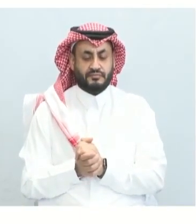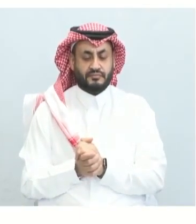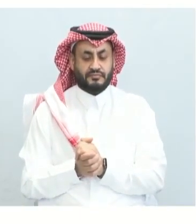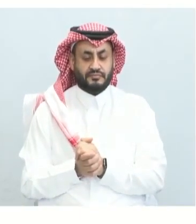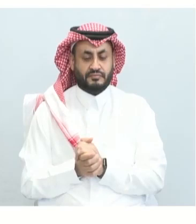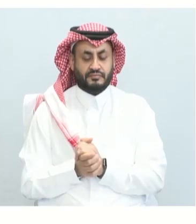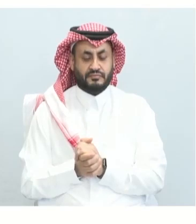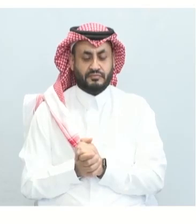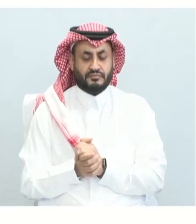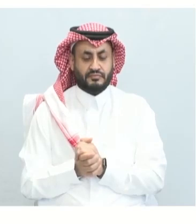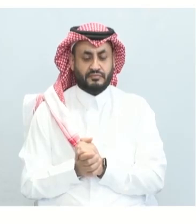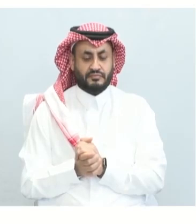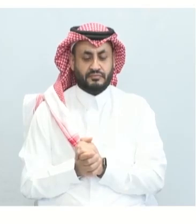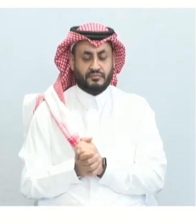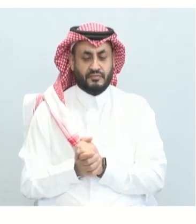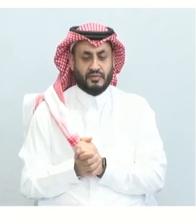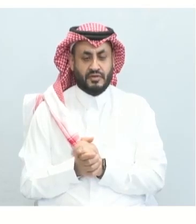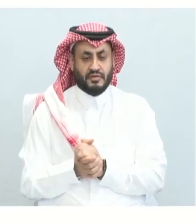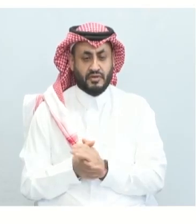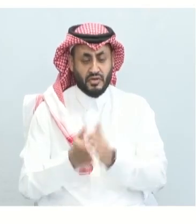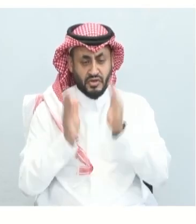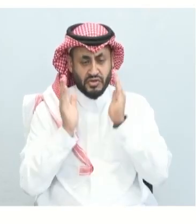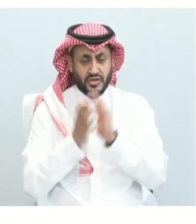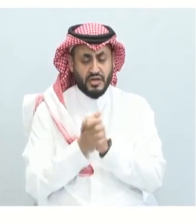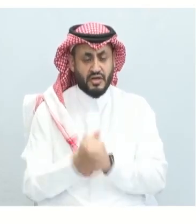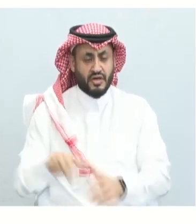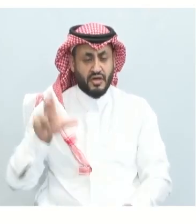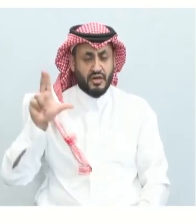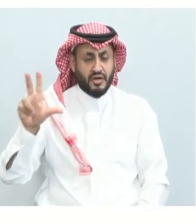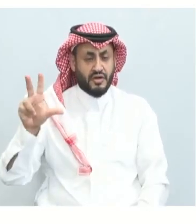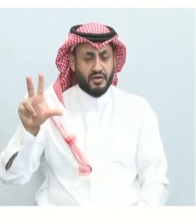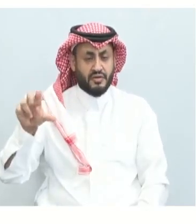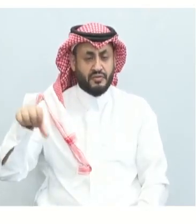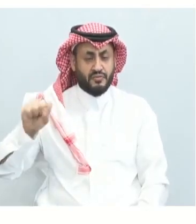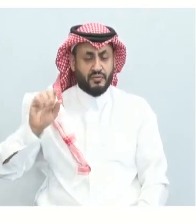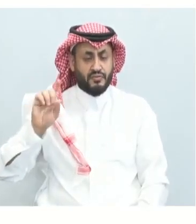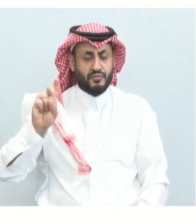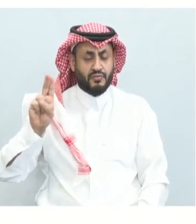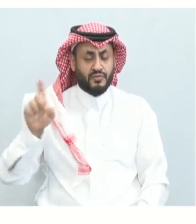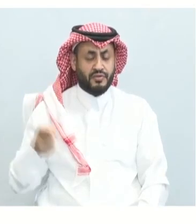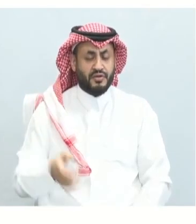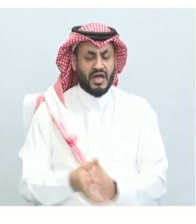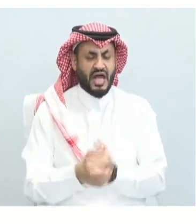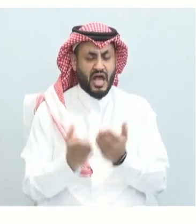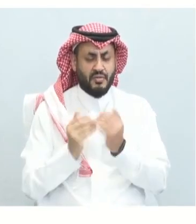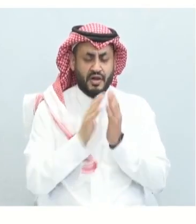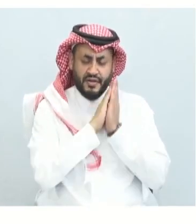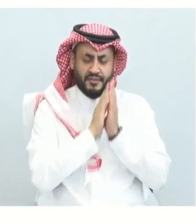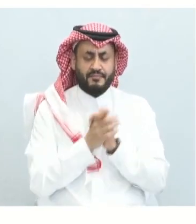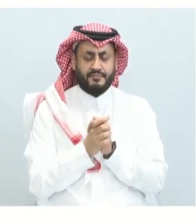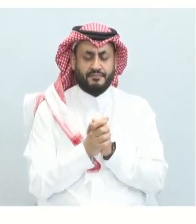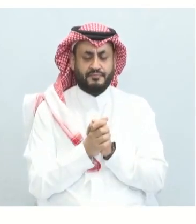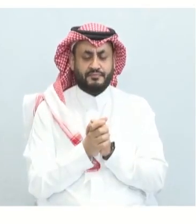توتر قبل ان تنام فاذا اخذنا من هذه الوصيه انها سنه مؤكده انها سنه